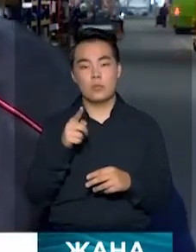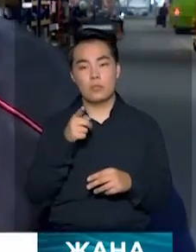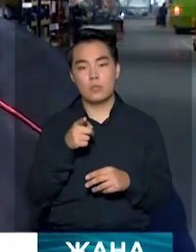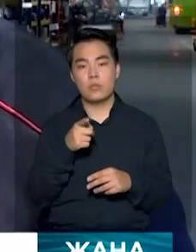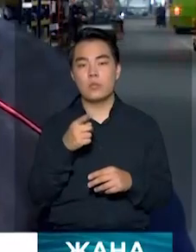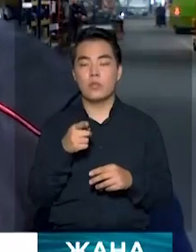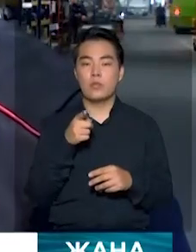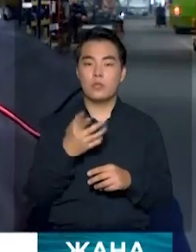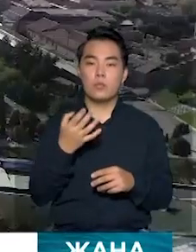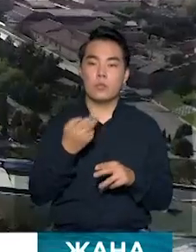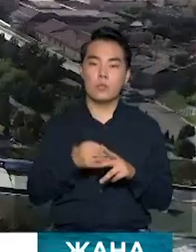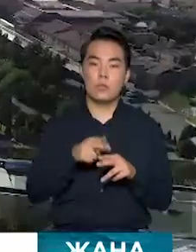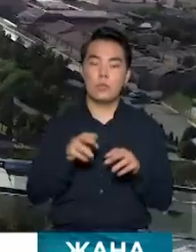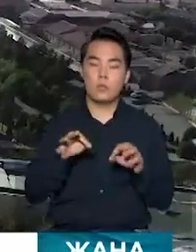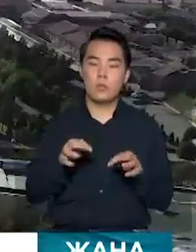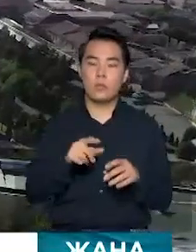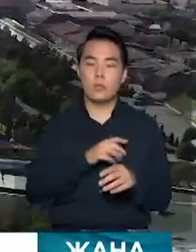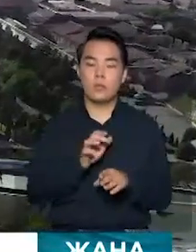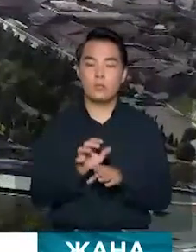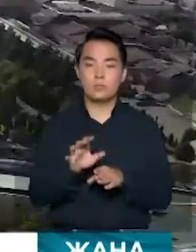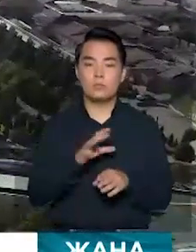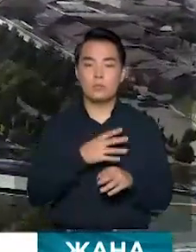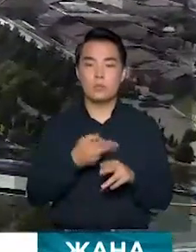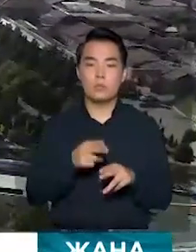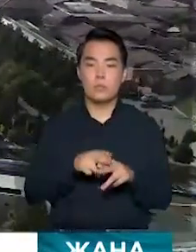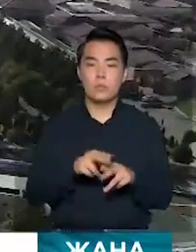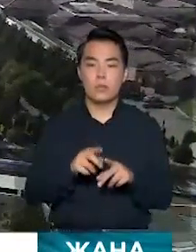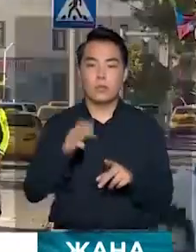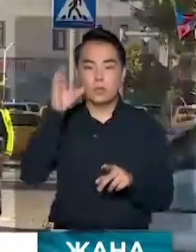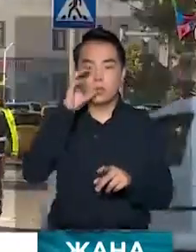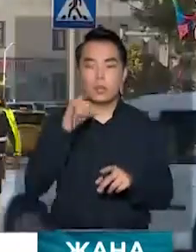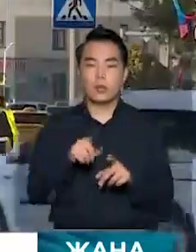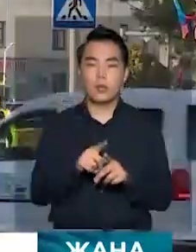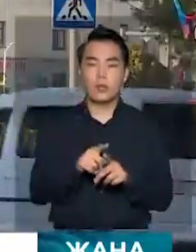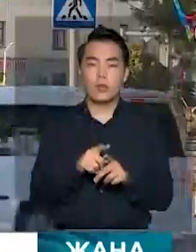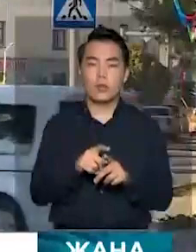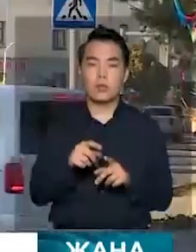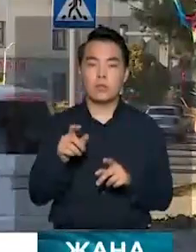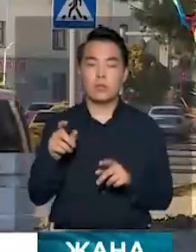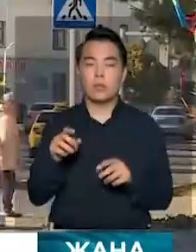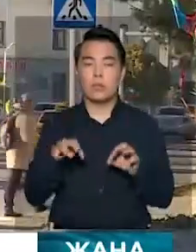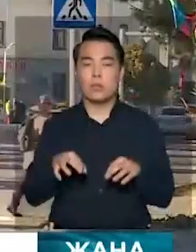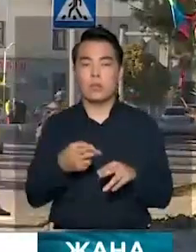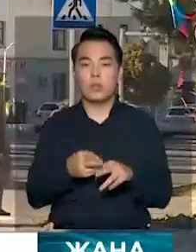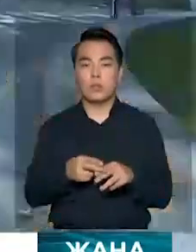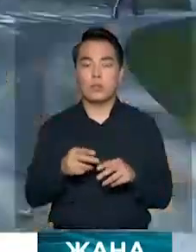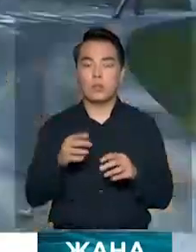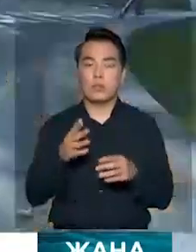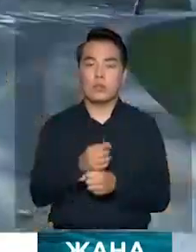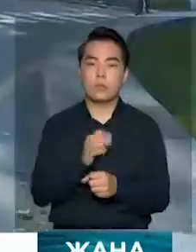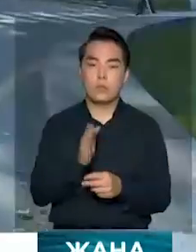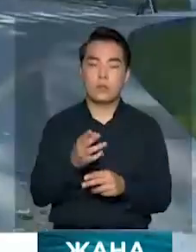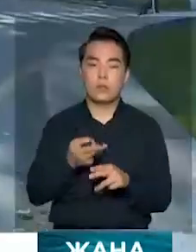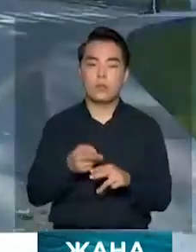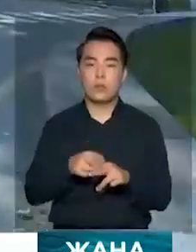жүк көліктерін жеткіздік. Ал жалпы Қазақстанға Өзбекстаннан экспортталатын көлік саны артып отыр. Бізде мысалы Nexia R3,